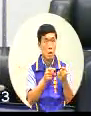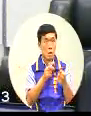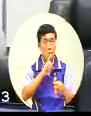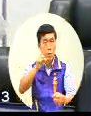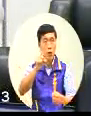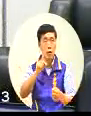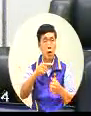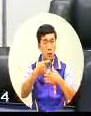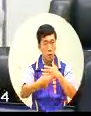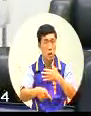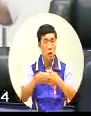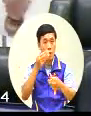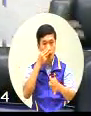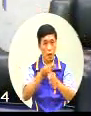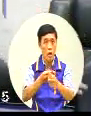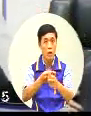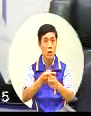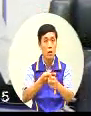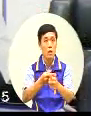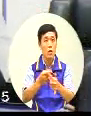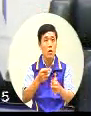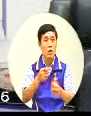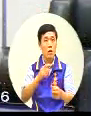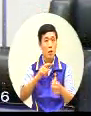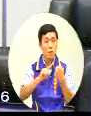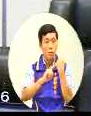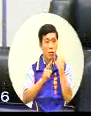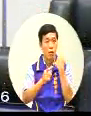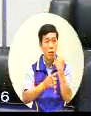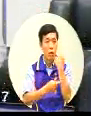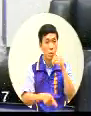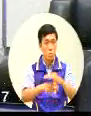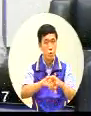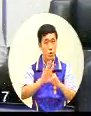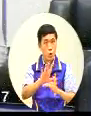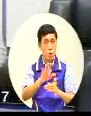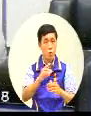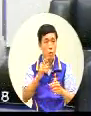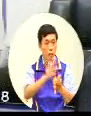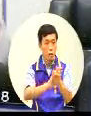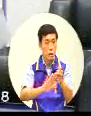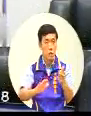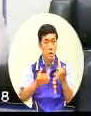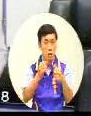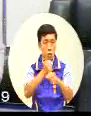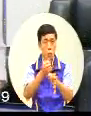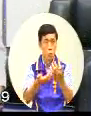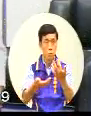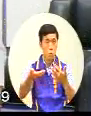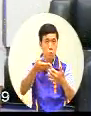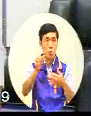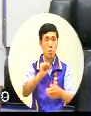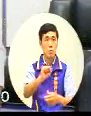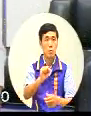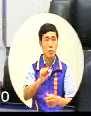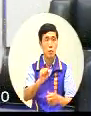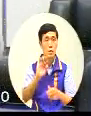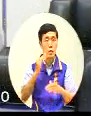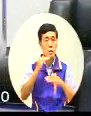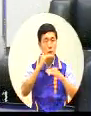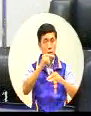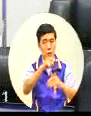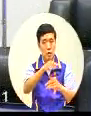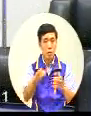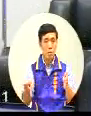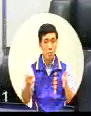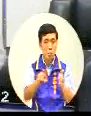底，5年条款他又不能晋升了，也不过是一个小事情，限制了他一辈子的肯定啊，他一